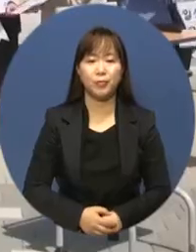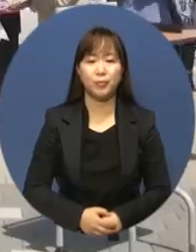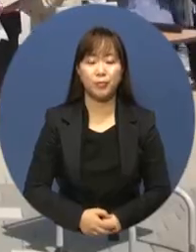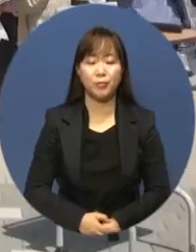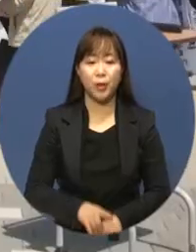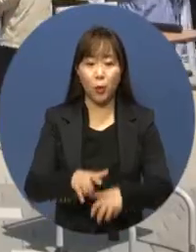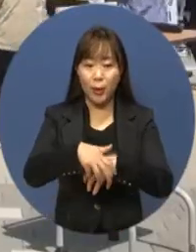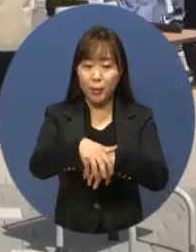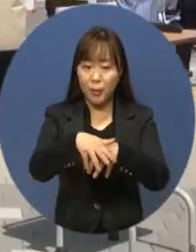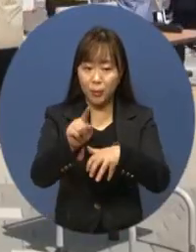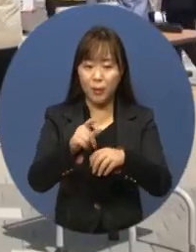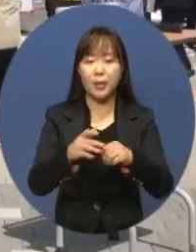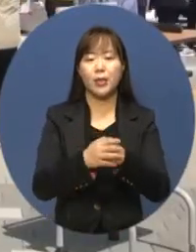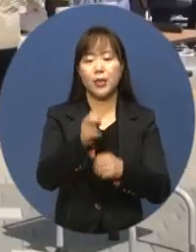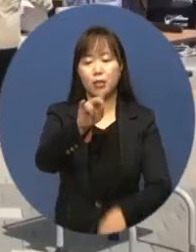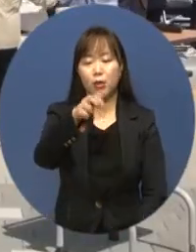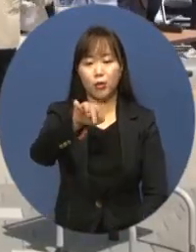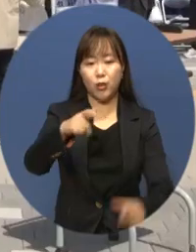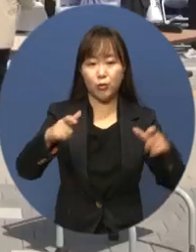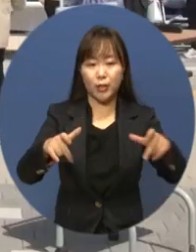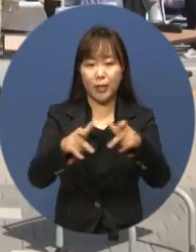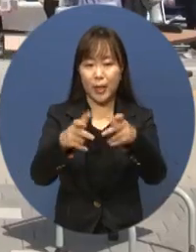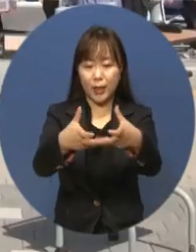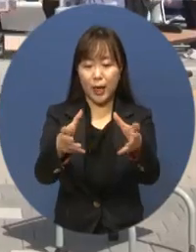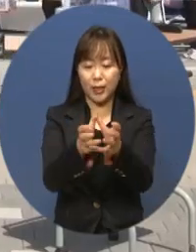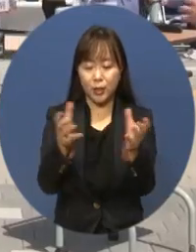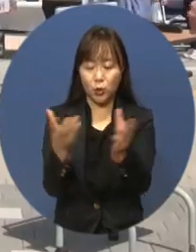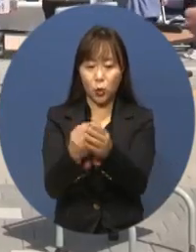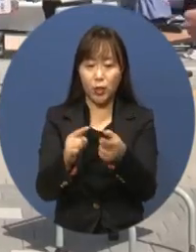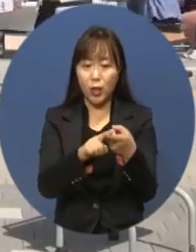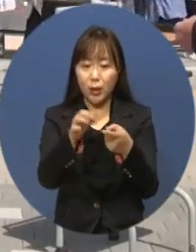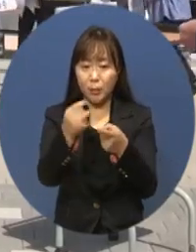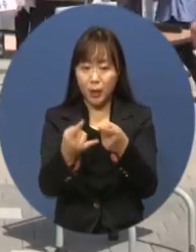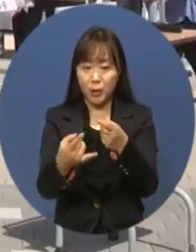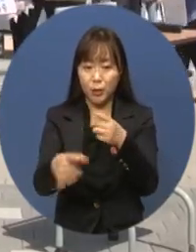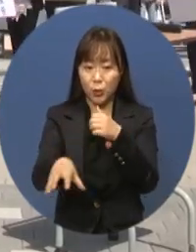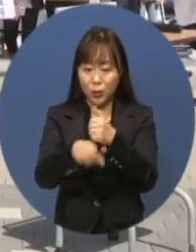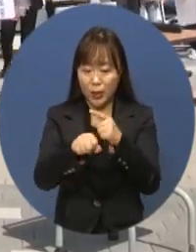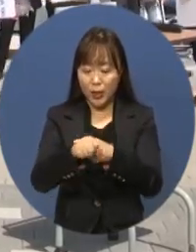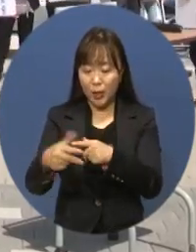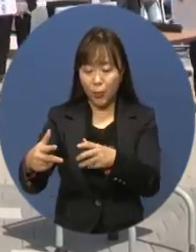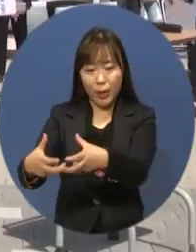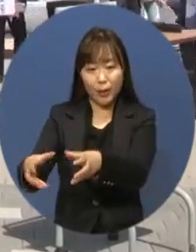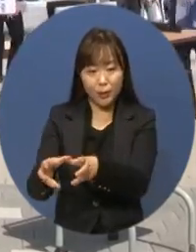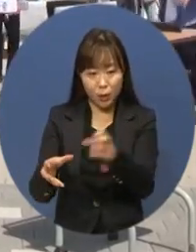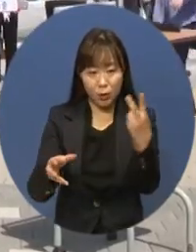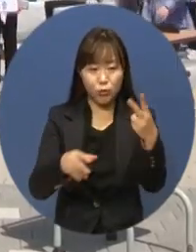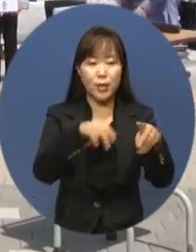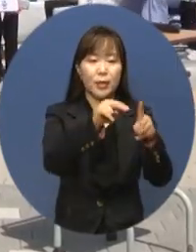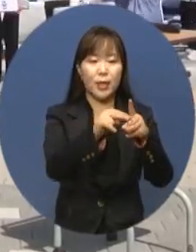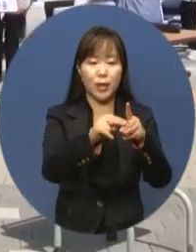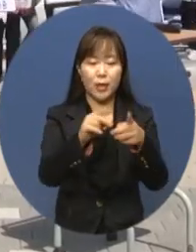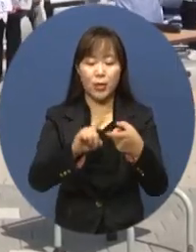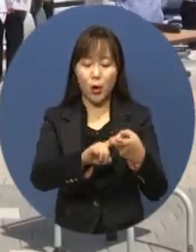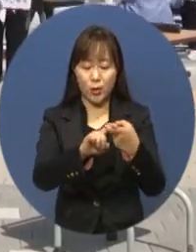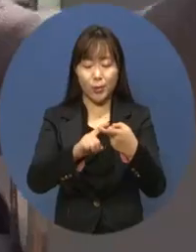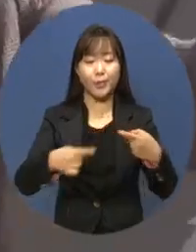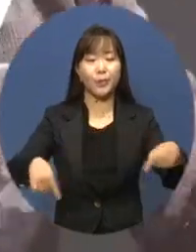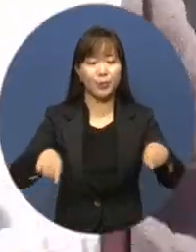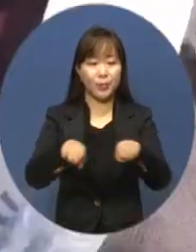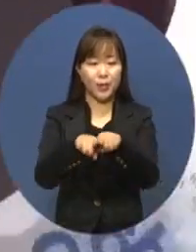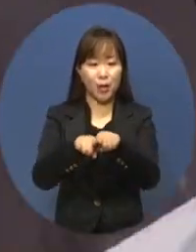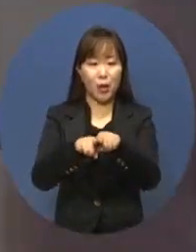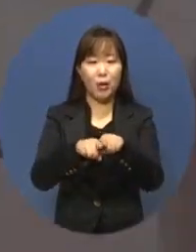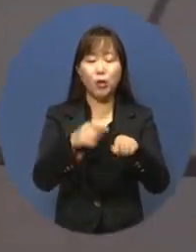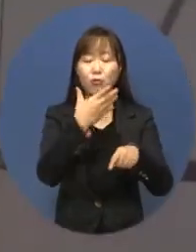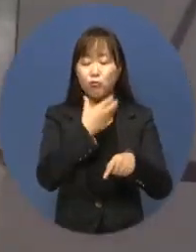이 캠페인은 연천군 장애인단체 총연합회 소속 7개 단체와 2개 센터가 연합하여 추진해